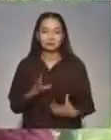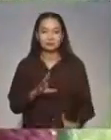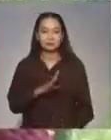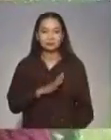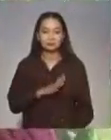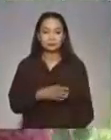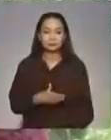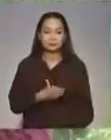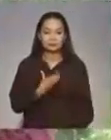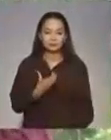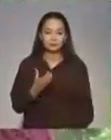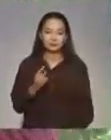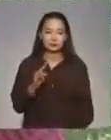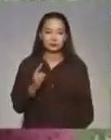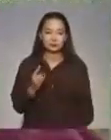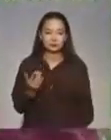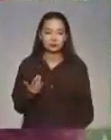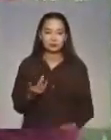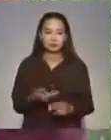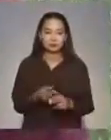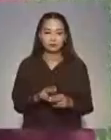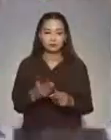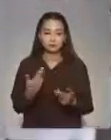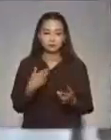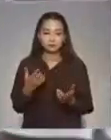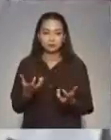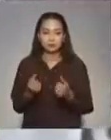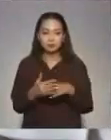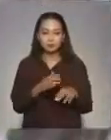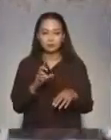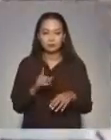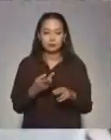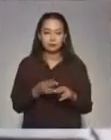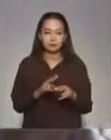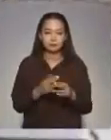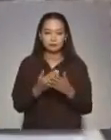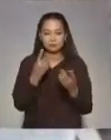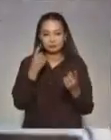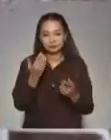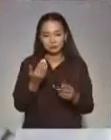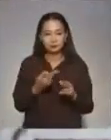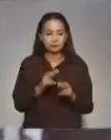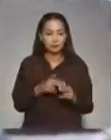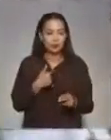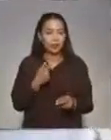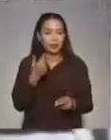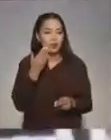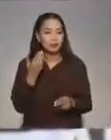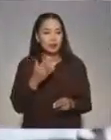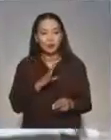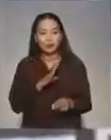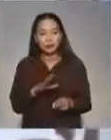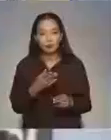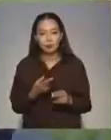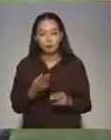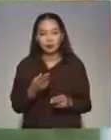Ужас, за ребенка за 300 нет. Мы взяли, милицию вызвали. Ташырек ананың рөліне кіру мағанда оңай болмады. Ал бір сәт